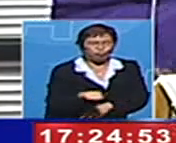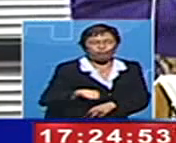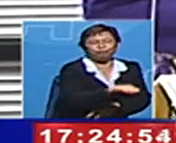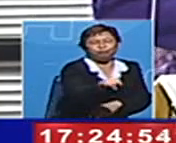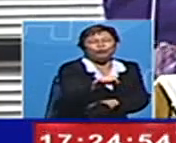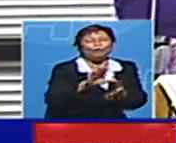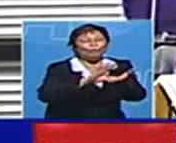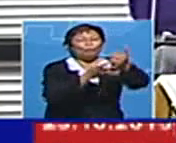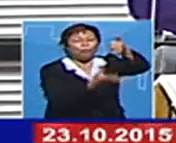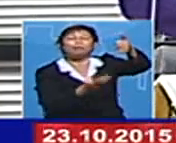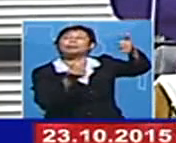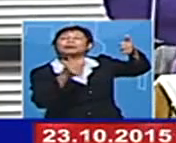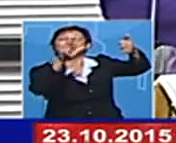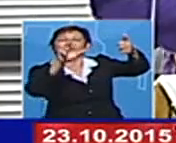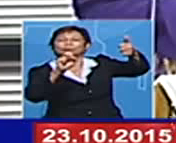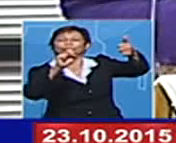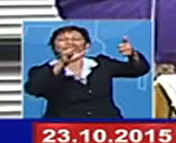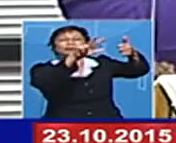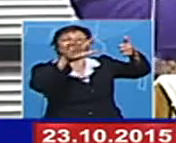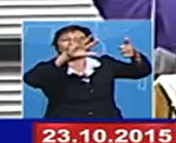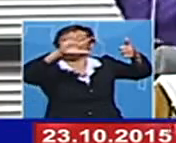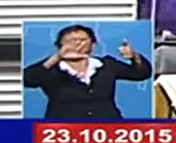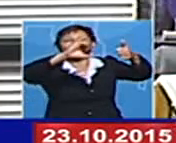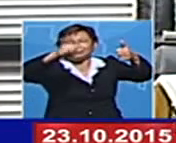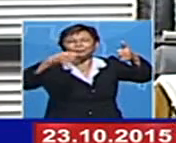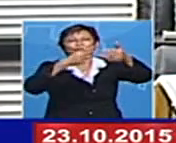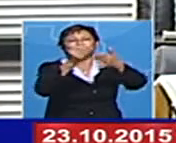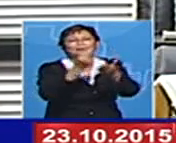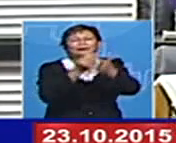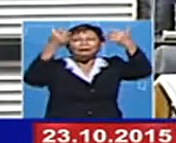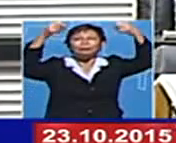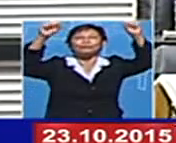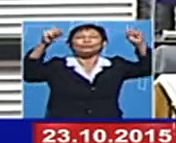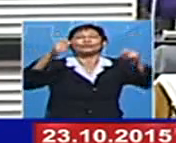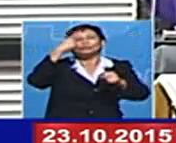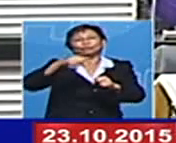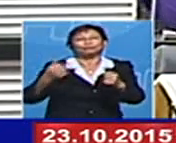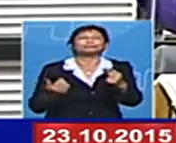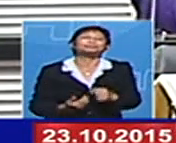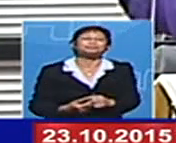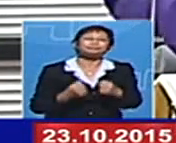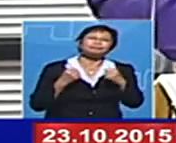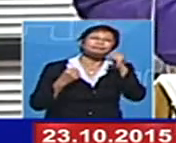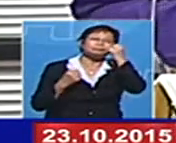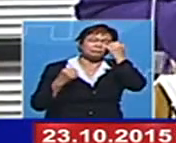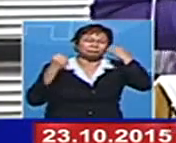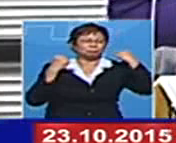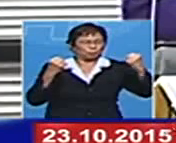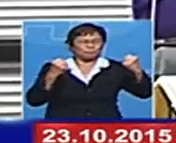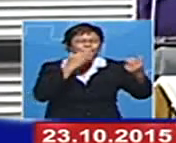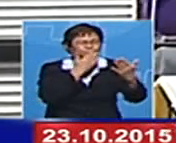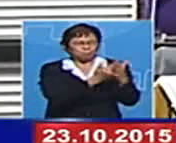keseluruhan sebanyak5 juta tuan yang dipertua bagi menguatkan lagi usaha integriti dan